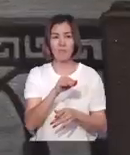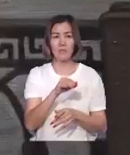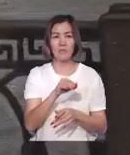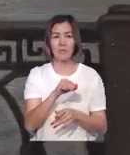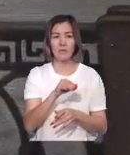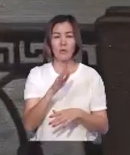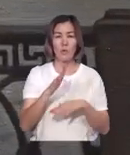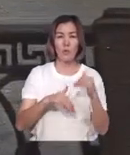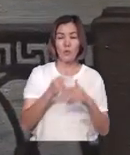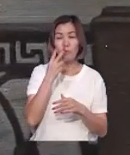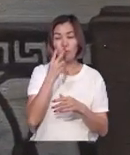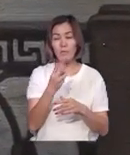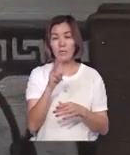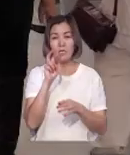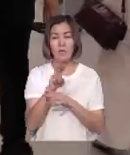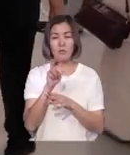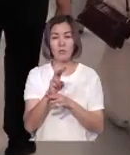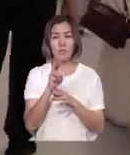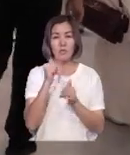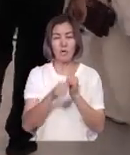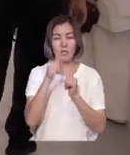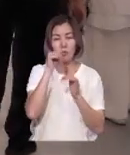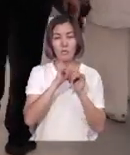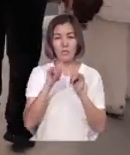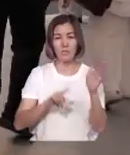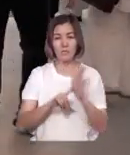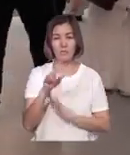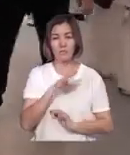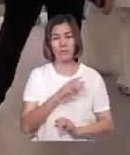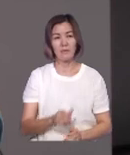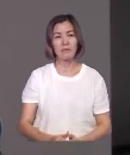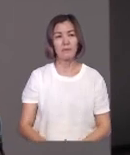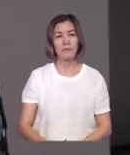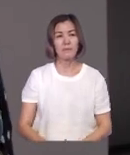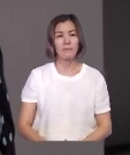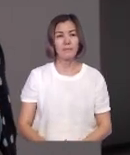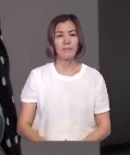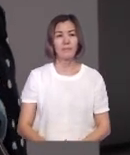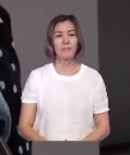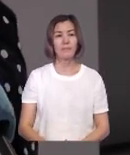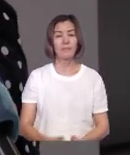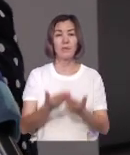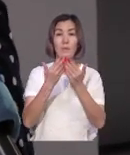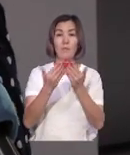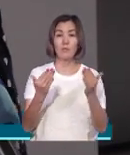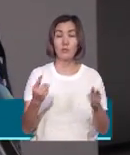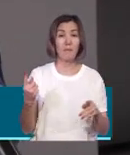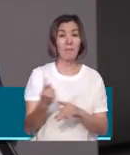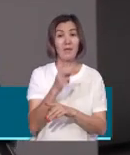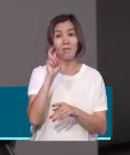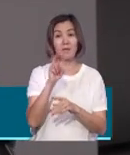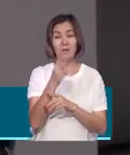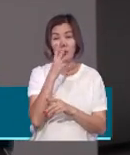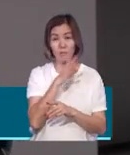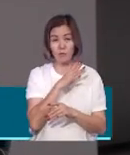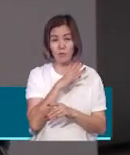өз көзімен көруге келушілердің саны жыл өткен сайын көбейіп келеді. Мен музейге бүгін алғашқы рет келіп